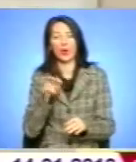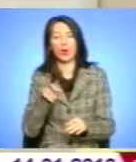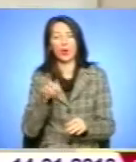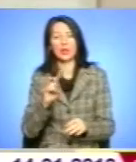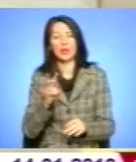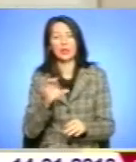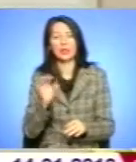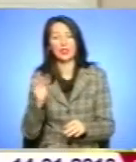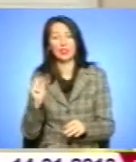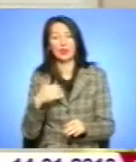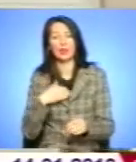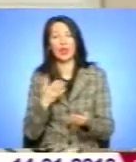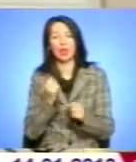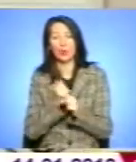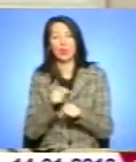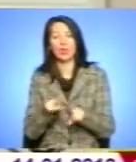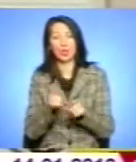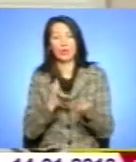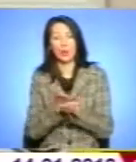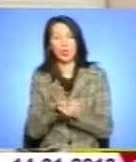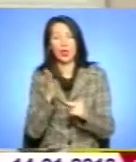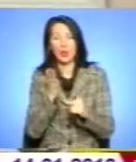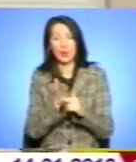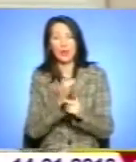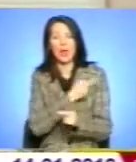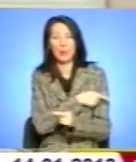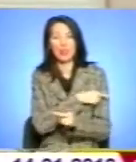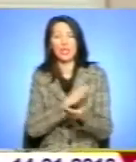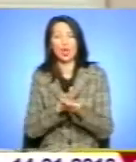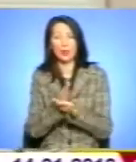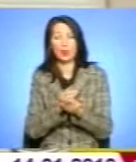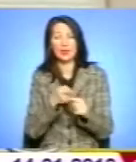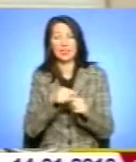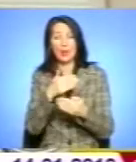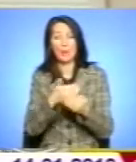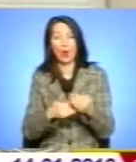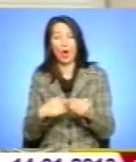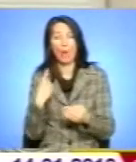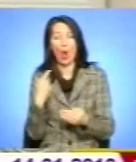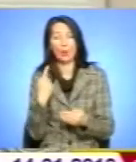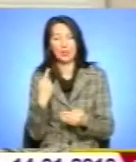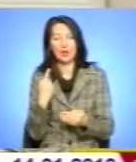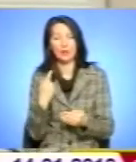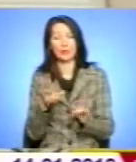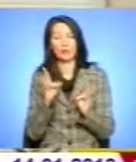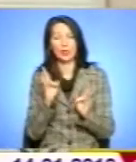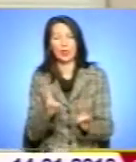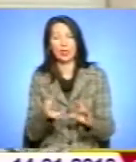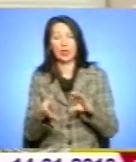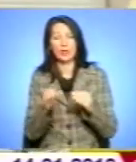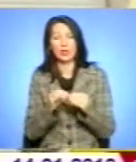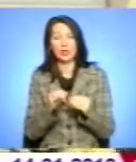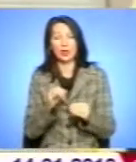Ми здійснюємо такі виплати, як пільги на медичне обслуговування, це програма обласна, постраждалих внаслідок